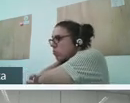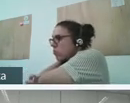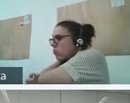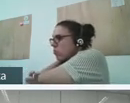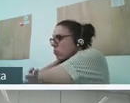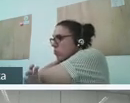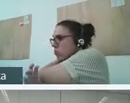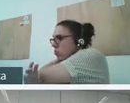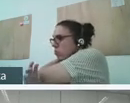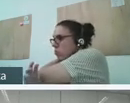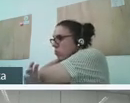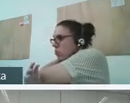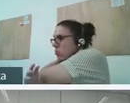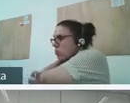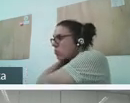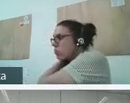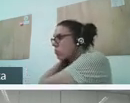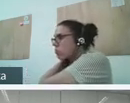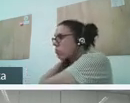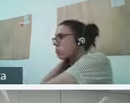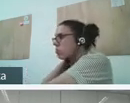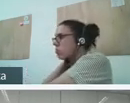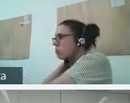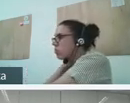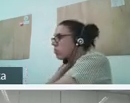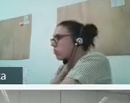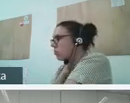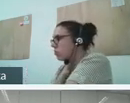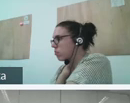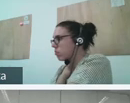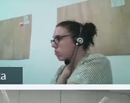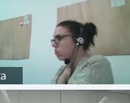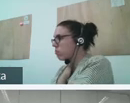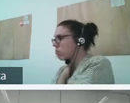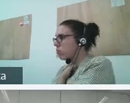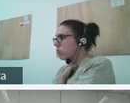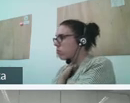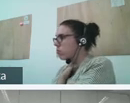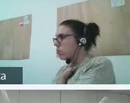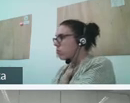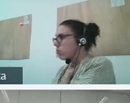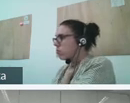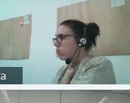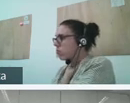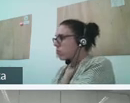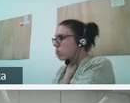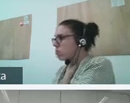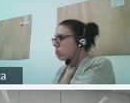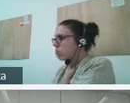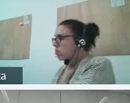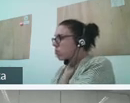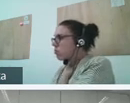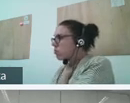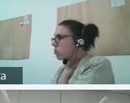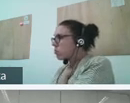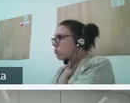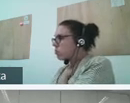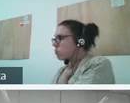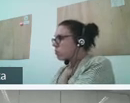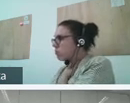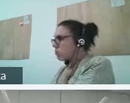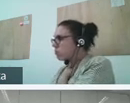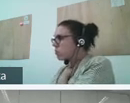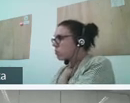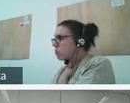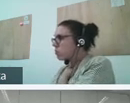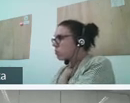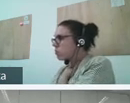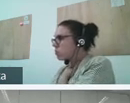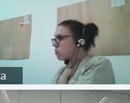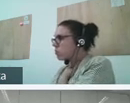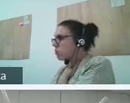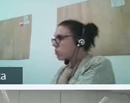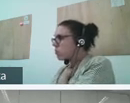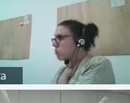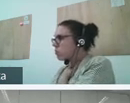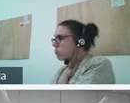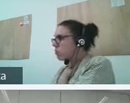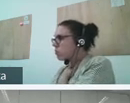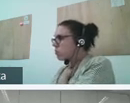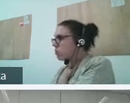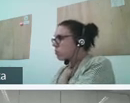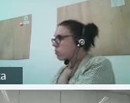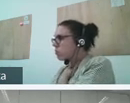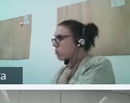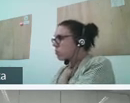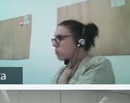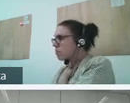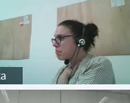che non esistono i database creativi. Io non sono così convinta, nel senso che credo che l'architettura di un database possa essere anche